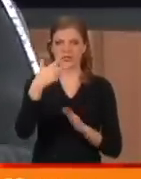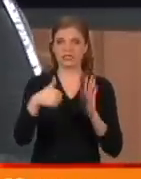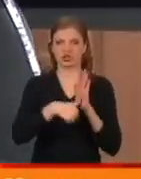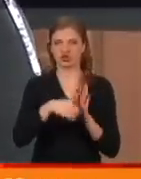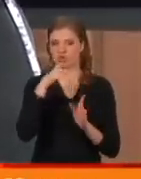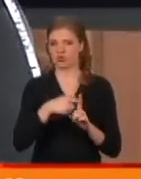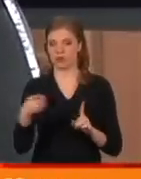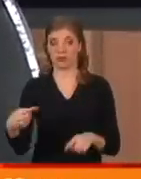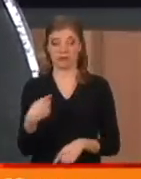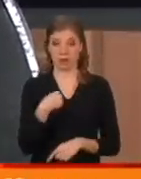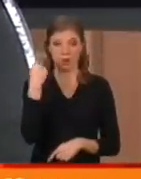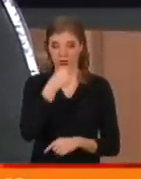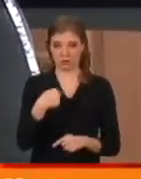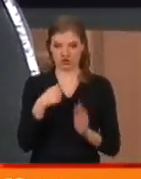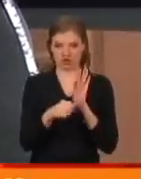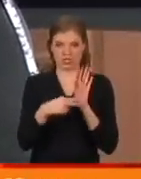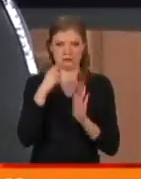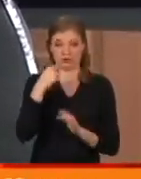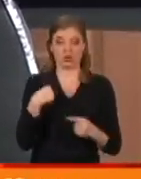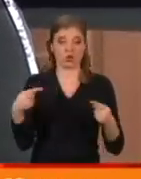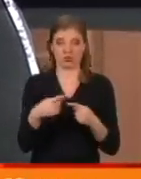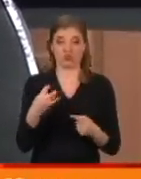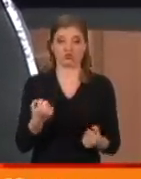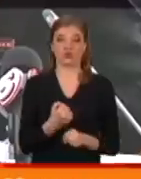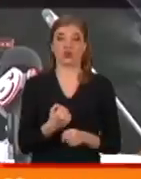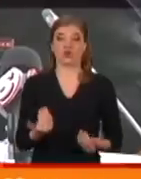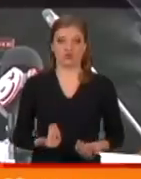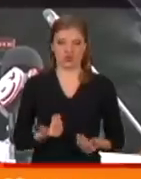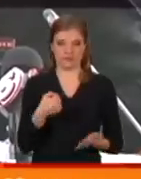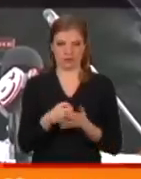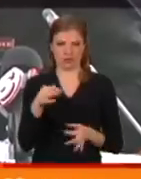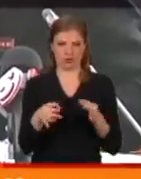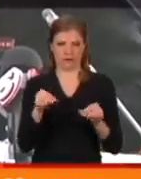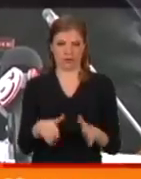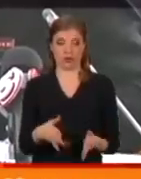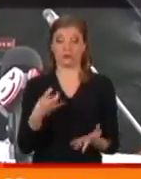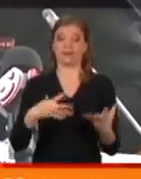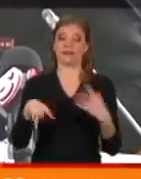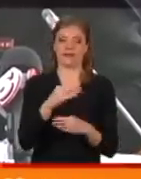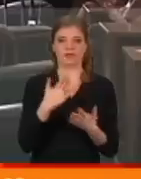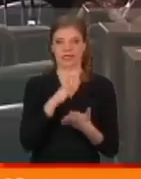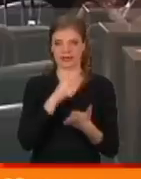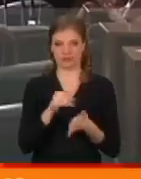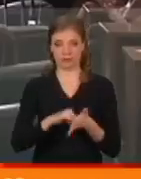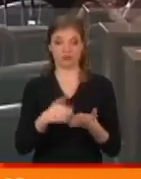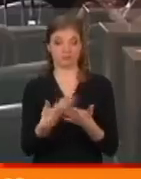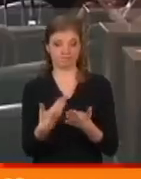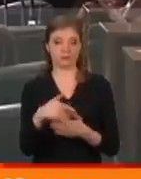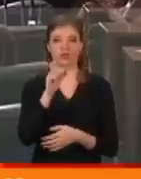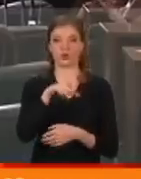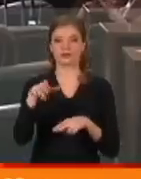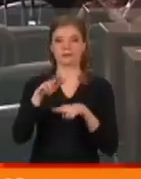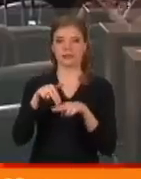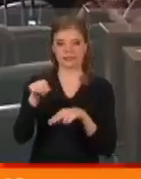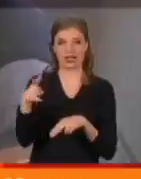років. Я особисто, мені 67 років, я точно не доживу до вироку. Слідчі пояснюють, на все є свої причини. Наприклад,